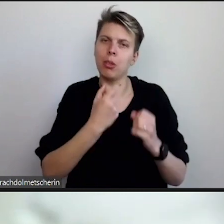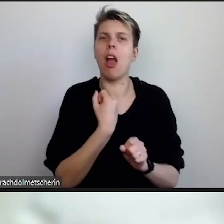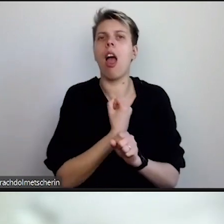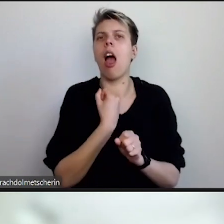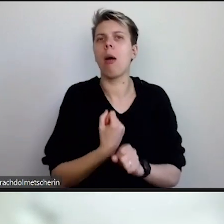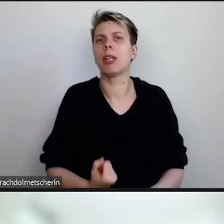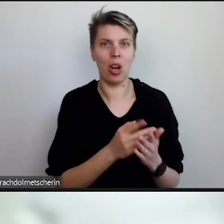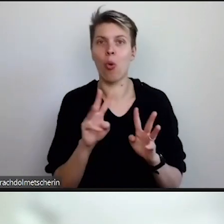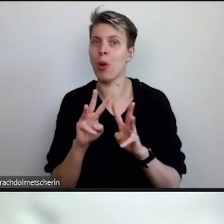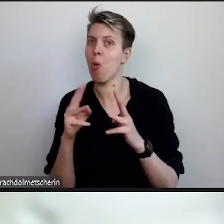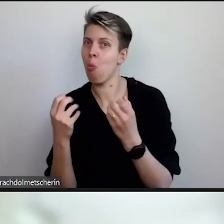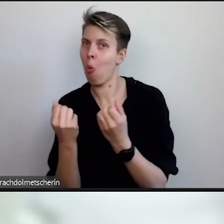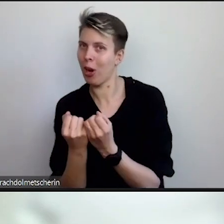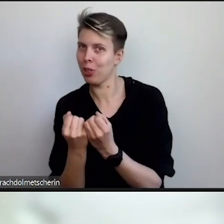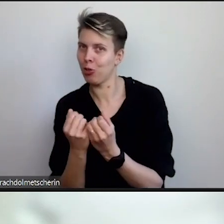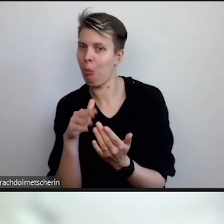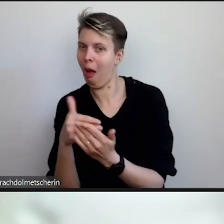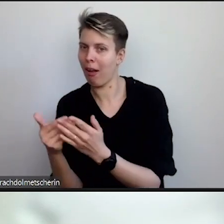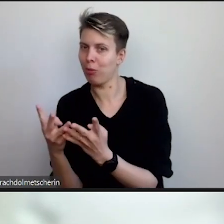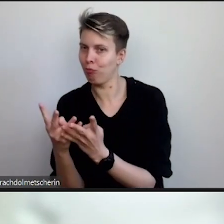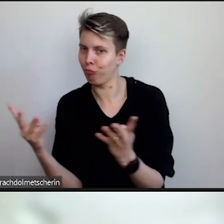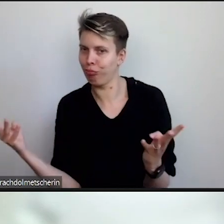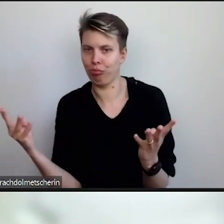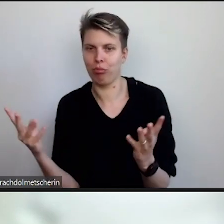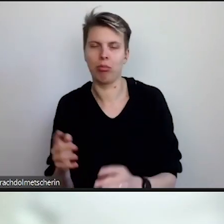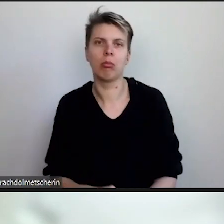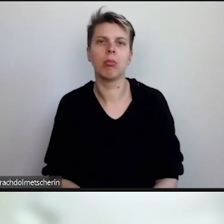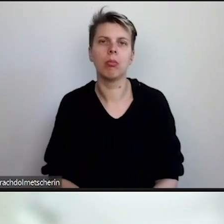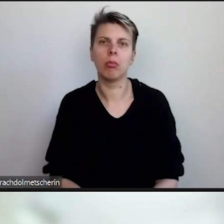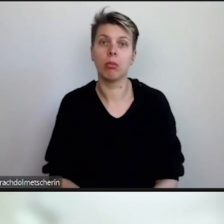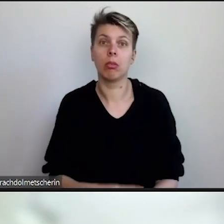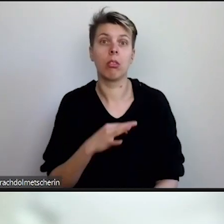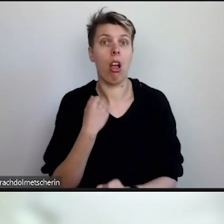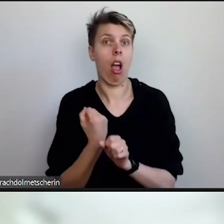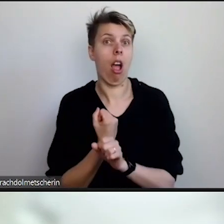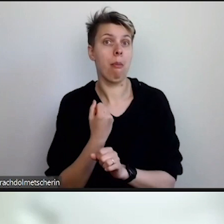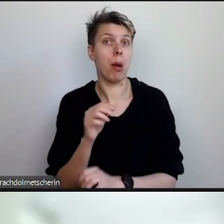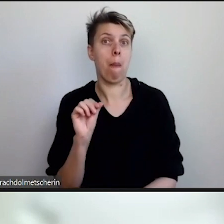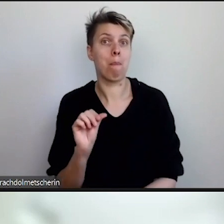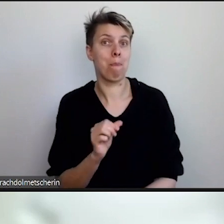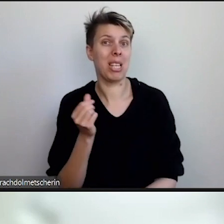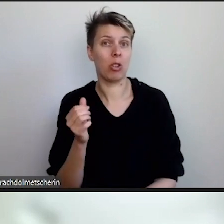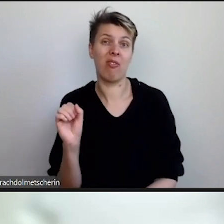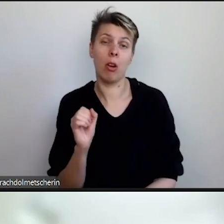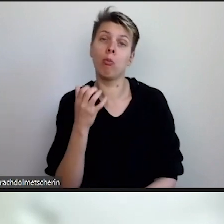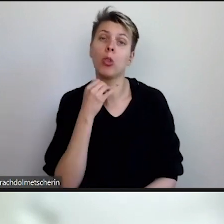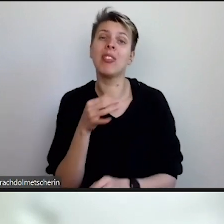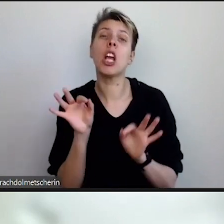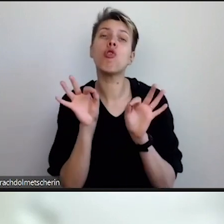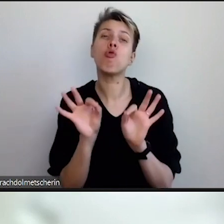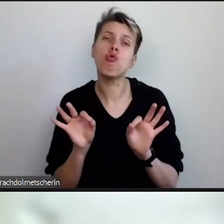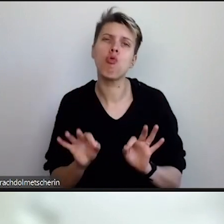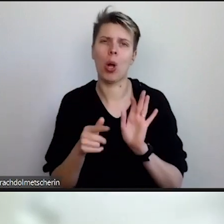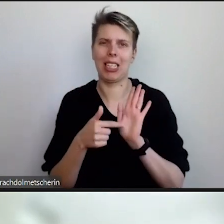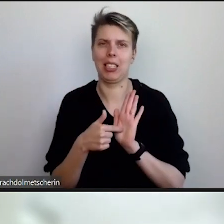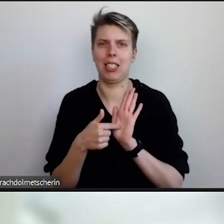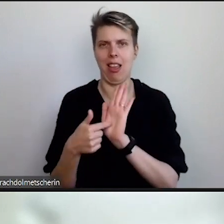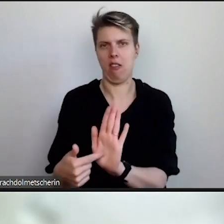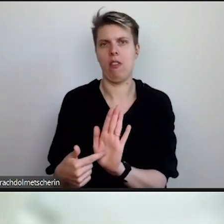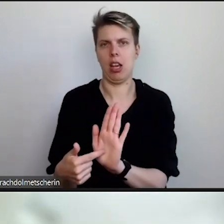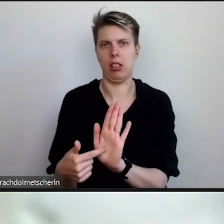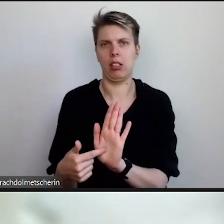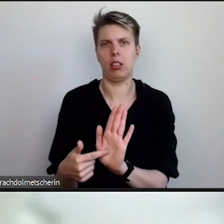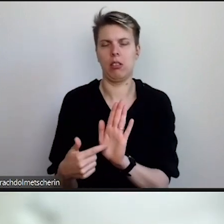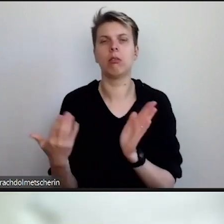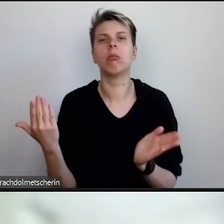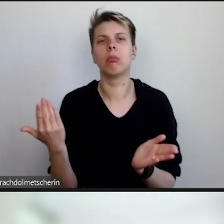zu aufgebaut. Ich glaube, unsere Arbeit zeichnet ein Stück weit aus, dass wir probieren, sehr konkrete Hinweise den Kolleginnen und Kollegen zu geben. Und deswegen haben